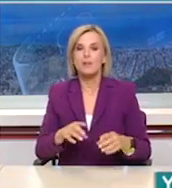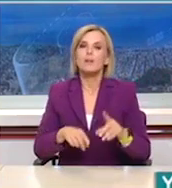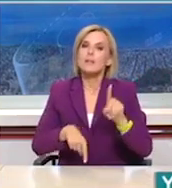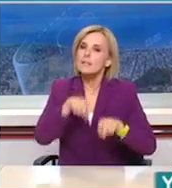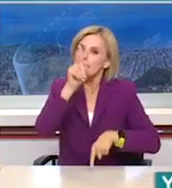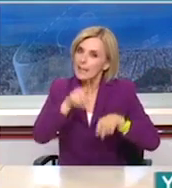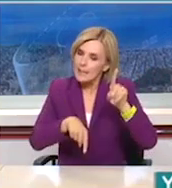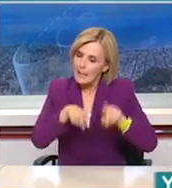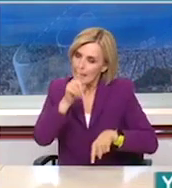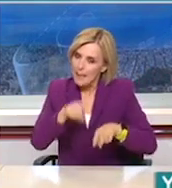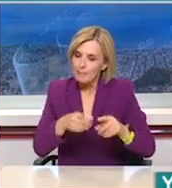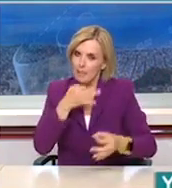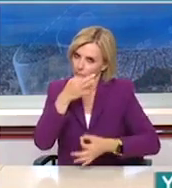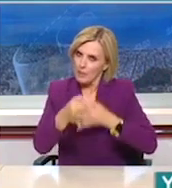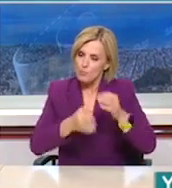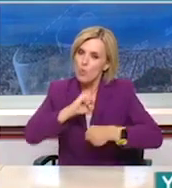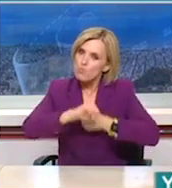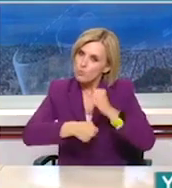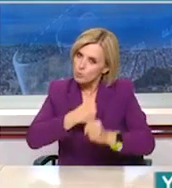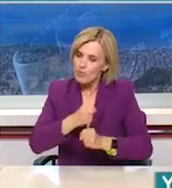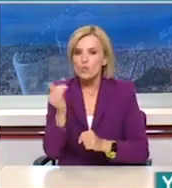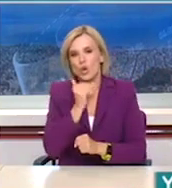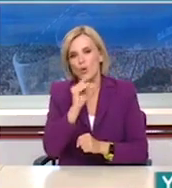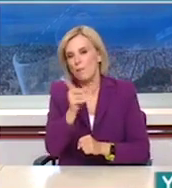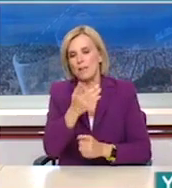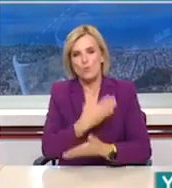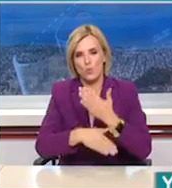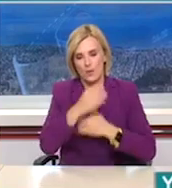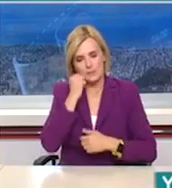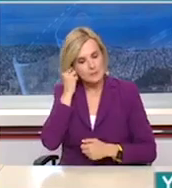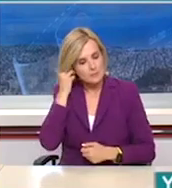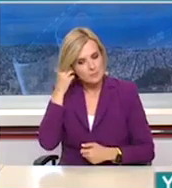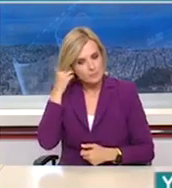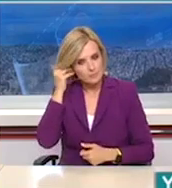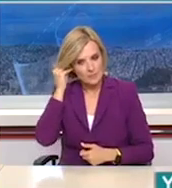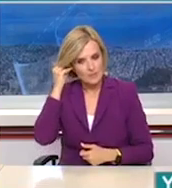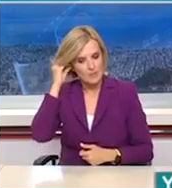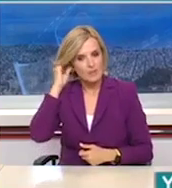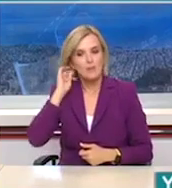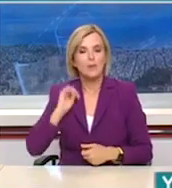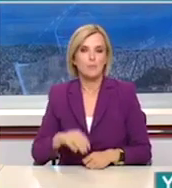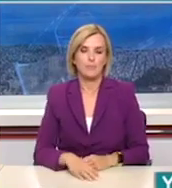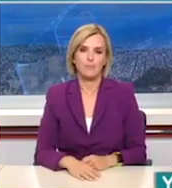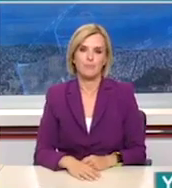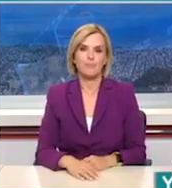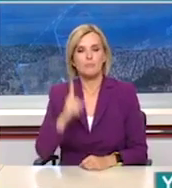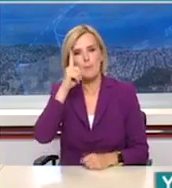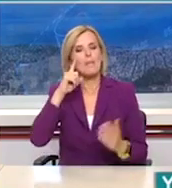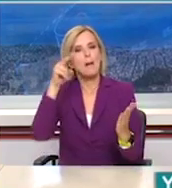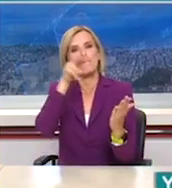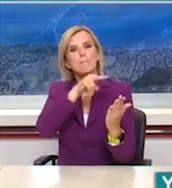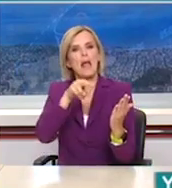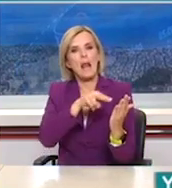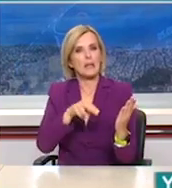αυτές τις δημοσιογράφους, όχι σε όλες, αλλά θα σας προσπαθήσω να το αναπτύξω σύντομα, να μην σας κουράσω. Πρώτον, μελέτη του Lancet, η